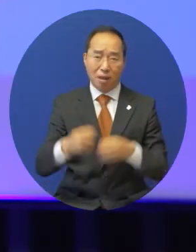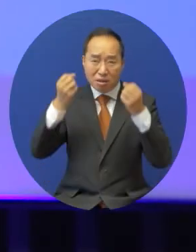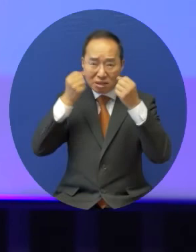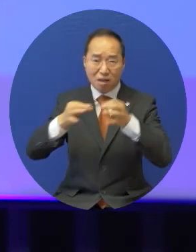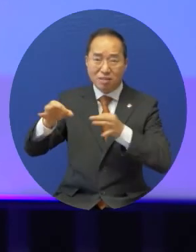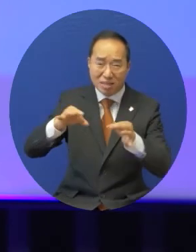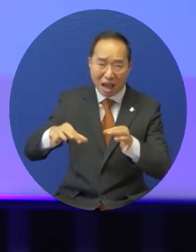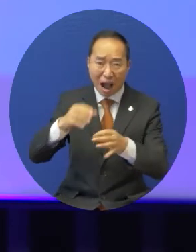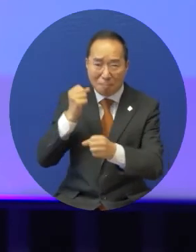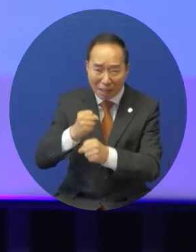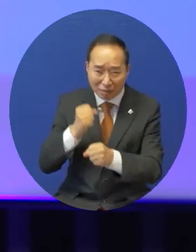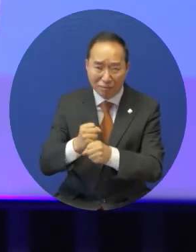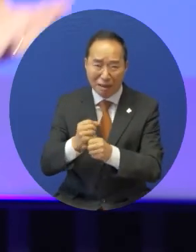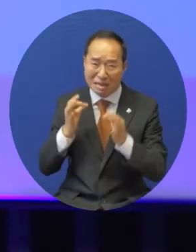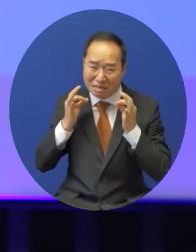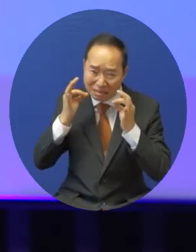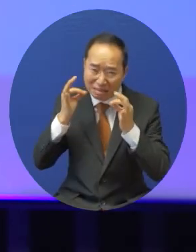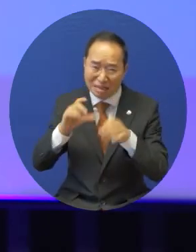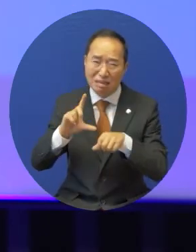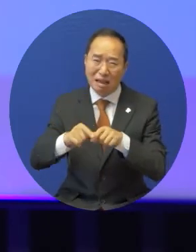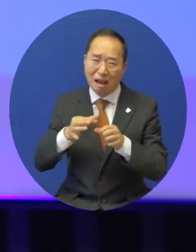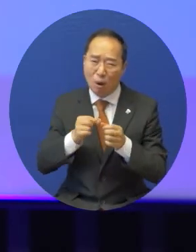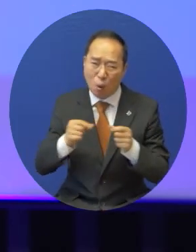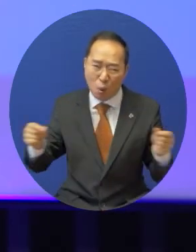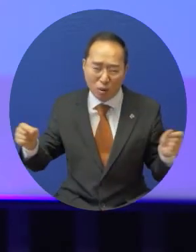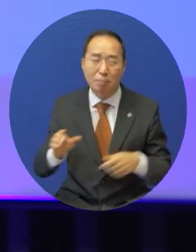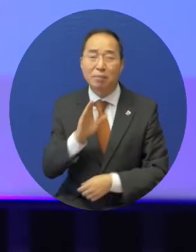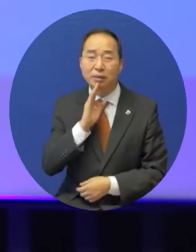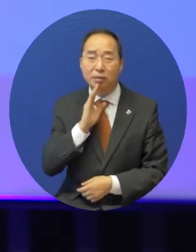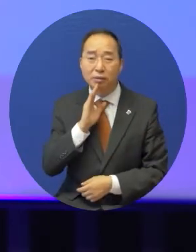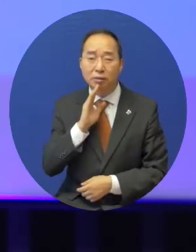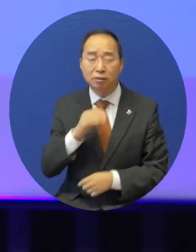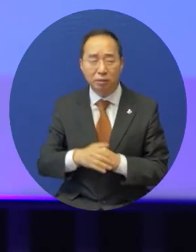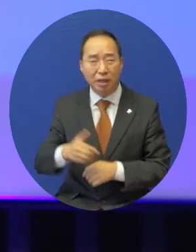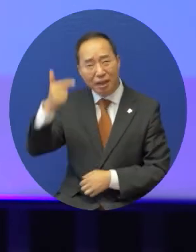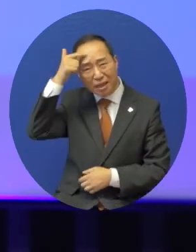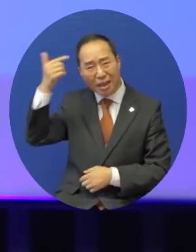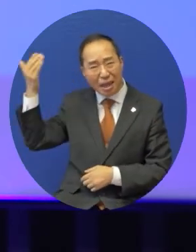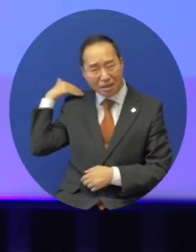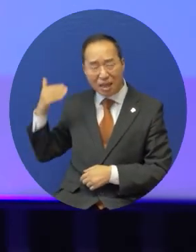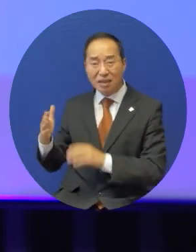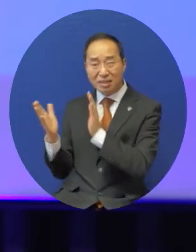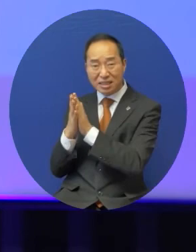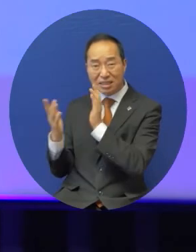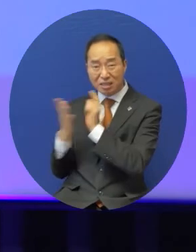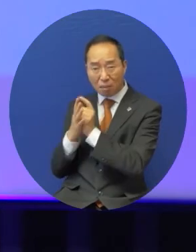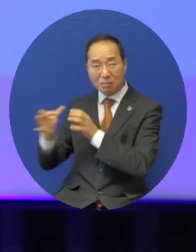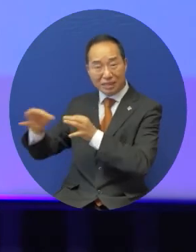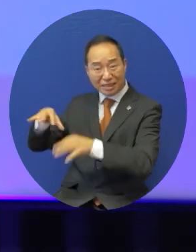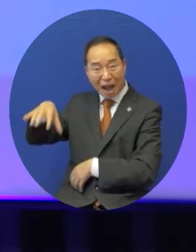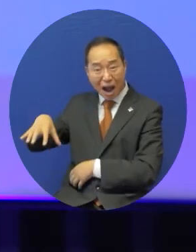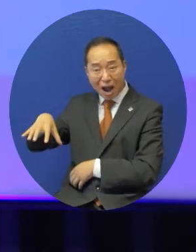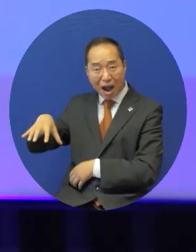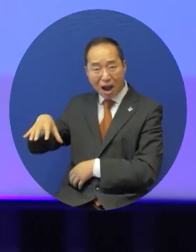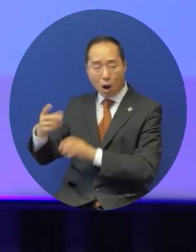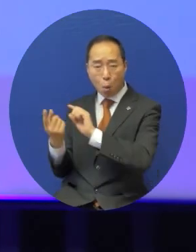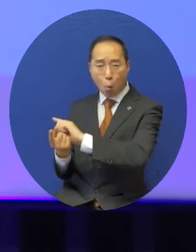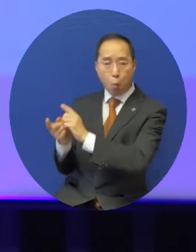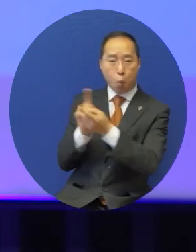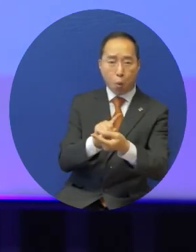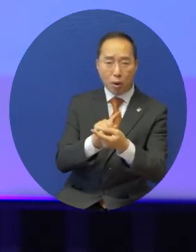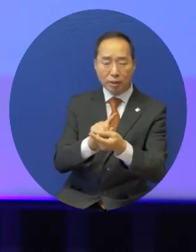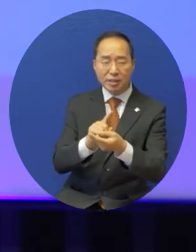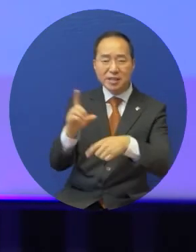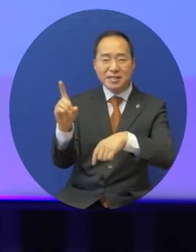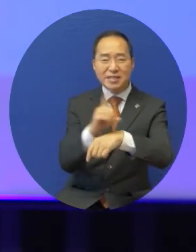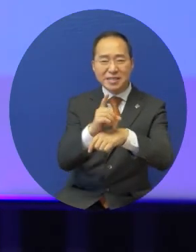시장을 만드는데 엄청난 시간과 노력이 들어가잖아요. 근데 아날로그로 되어 있는 시장을 디지털